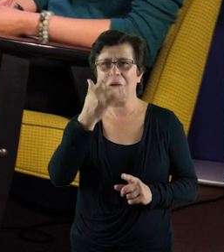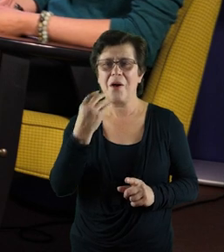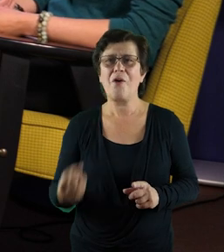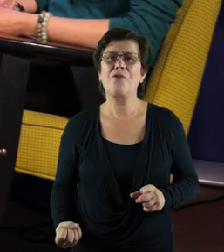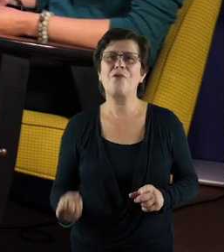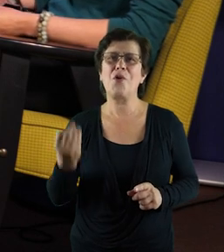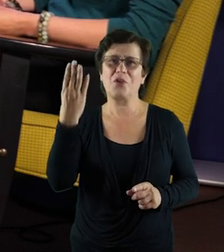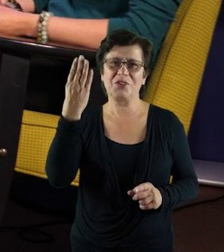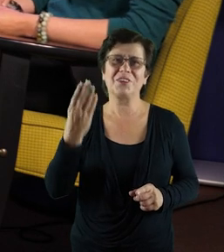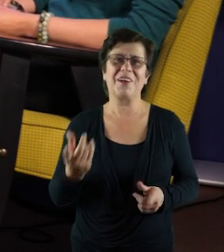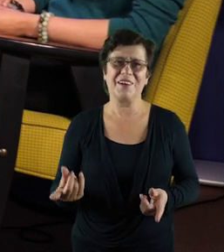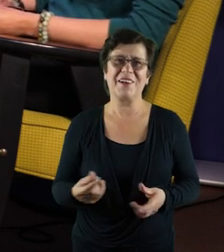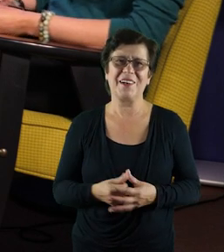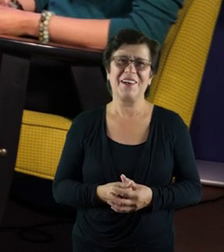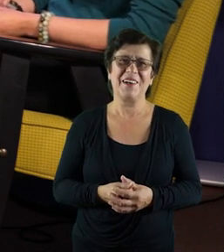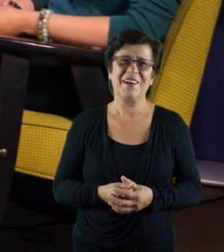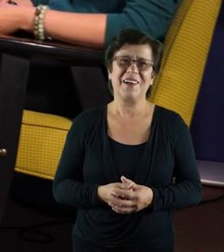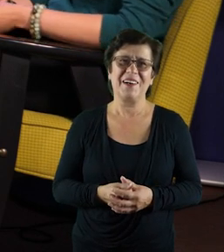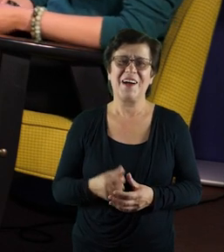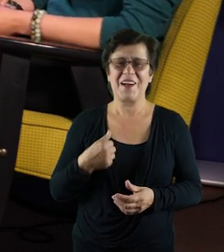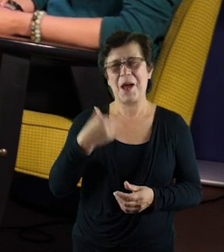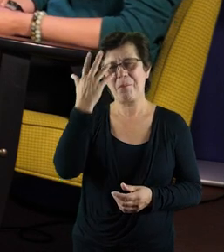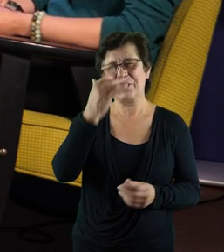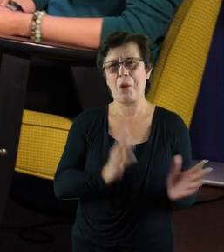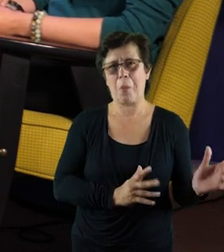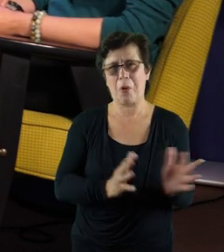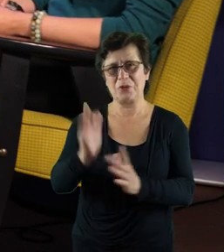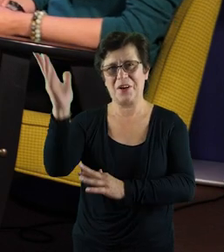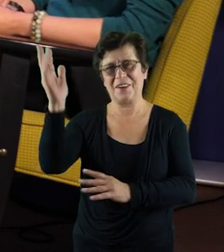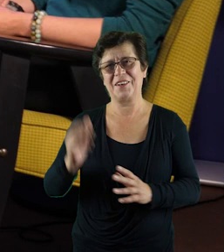Wiosna. Tak. Ja bym chyba powiedziała, że pożar.